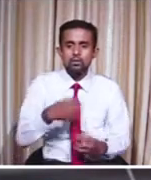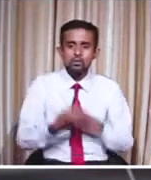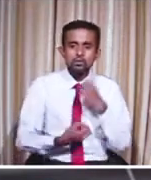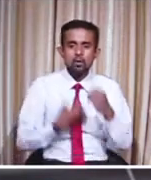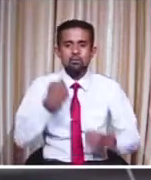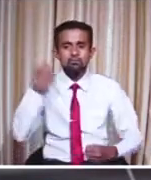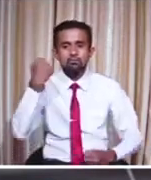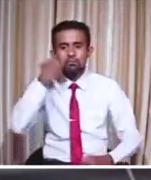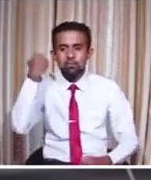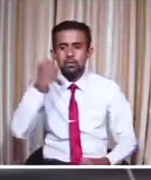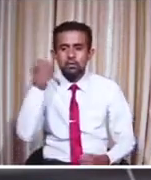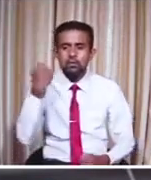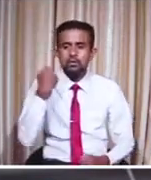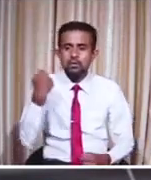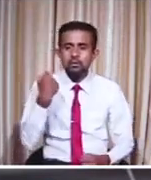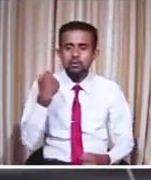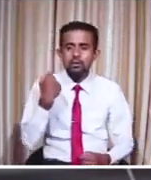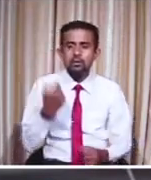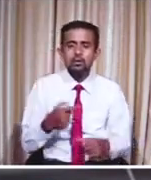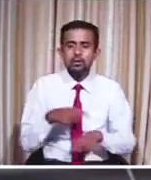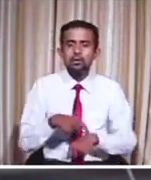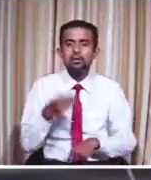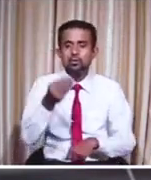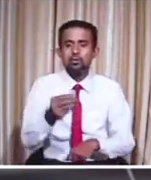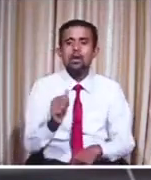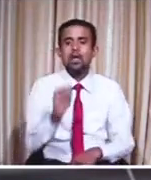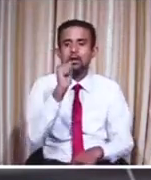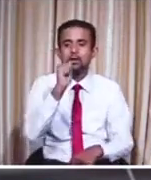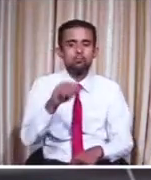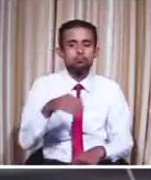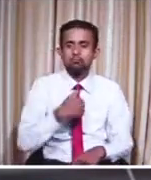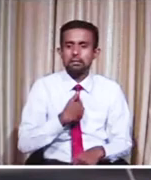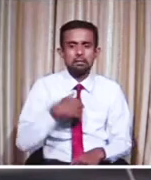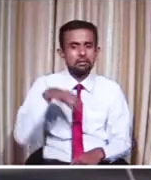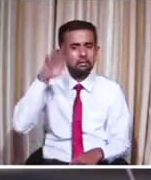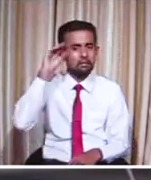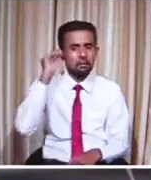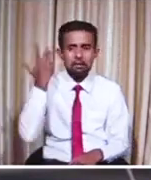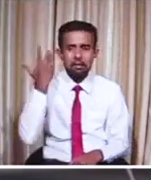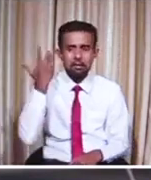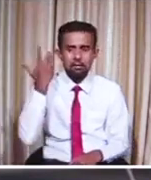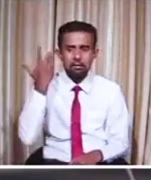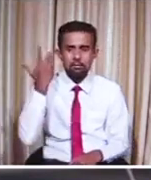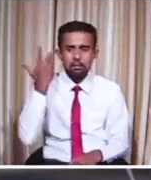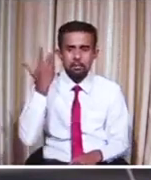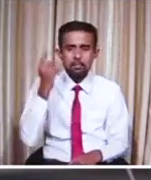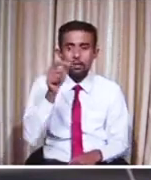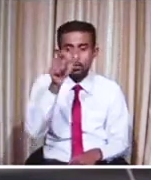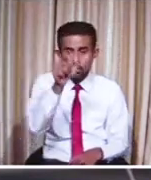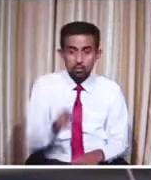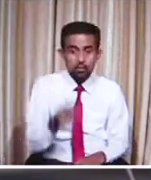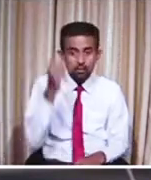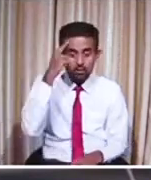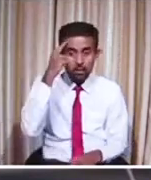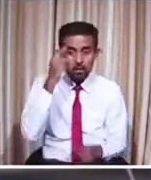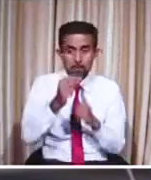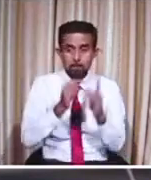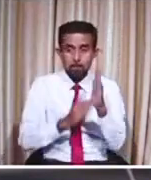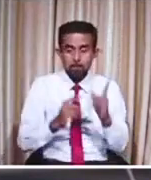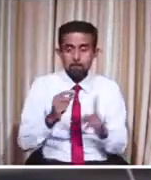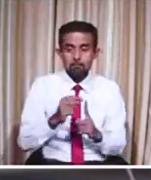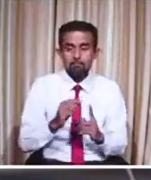කතා පවත්වන්න එක එක්කෙනාට ඉඩ දුන්නේ ඇයි කියන එක මට තේරෙන්නේ නැහැ. කොහොම නමුත් ඔබ දන්නවා ගරු මූලාසනාරුඩ